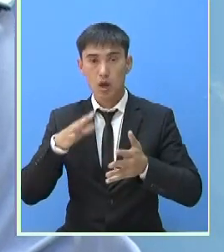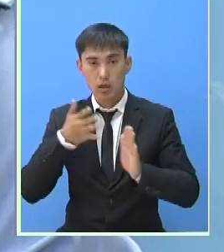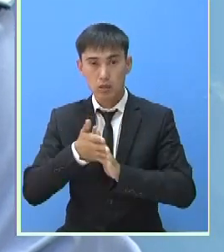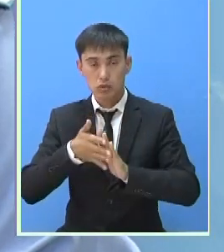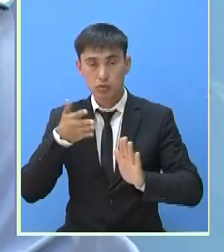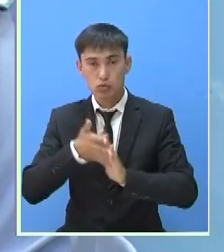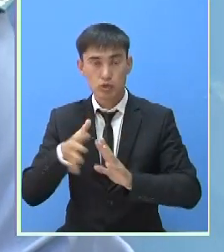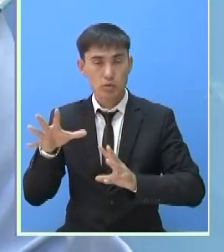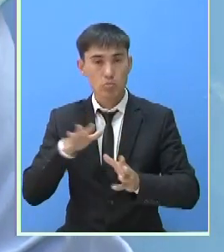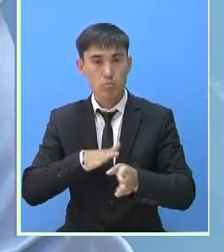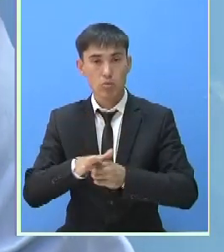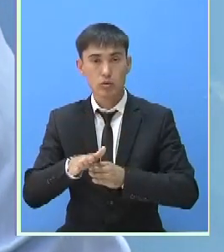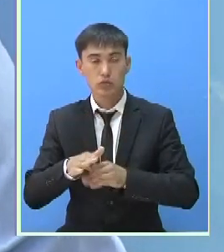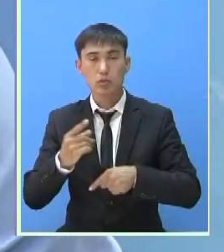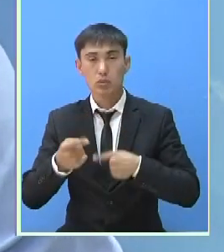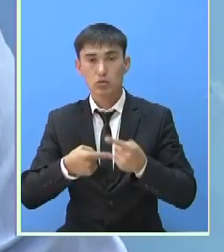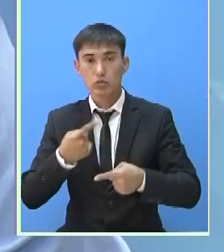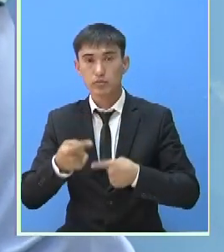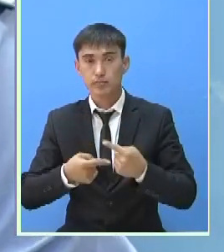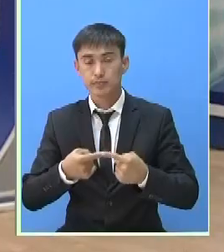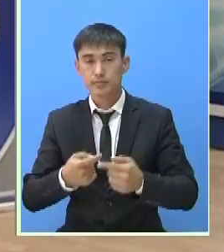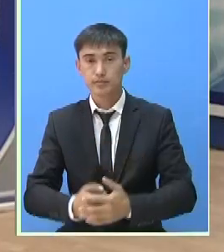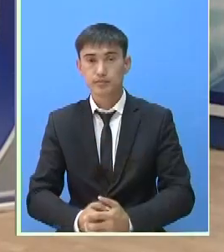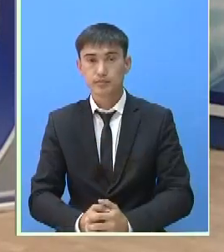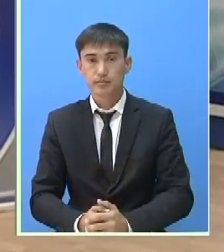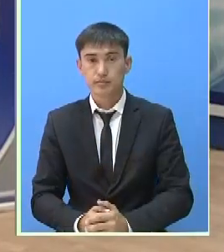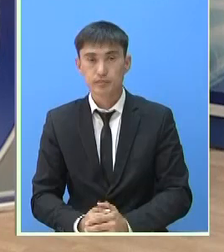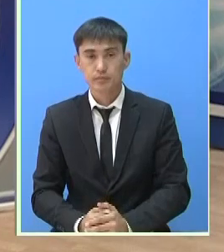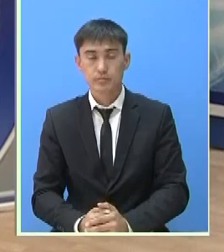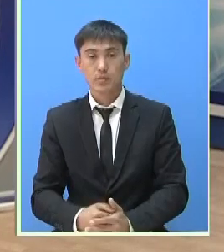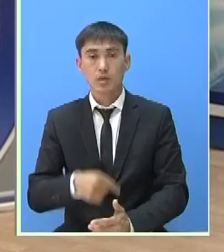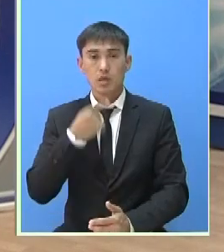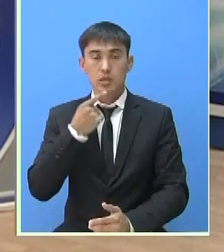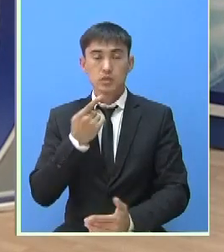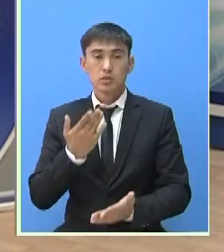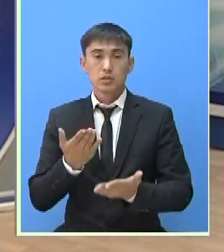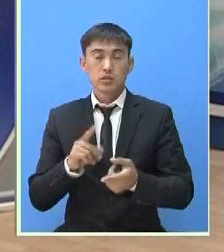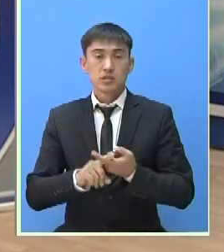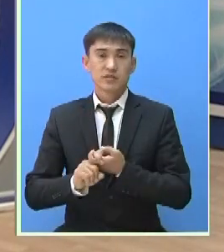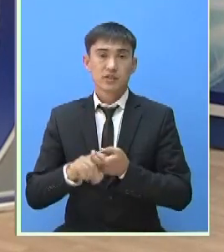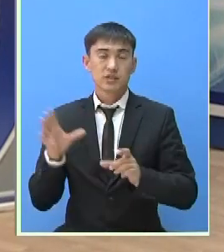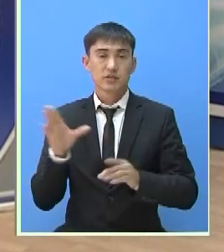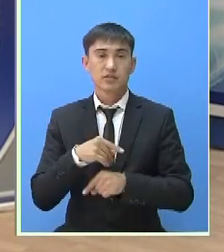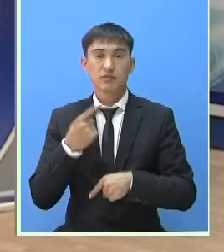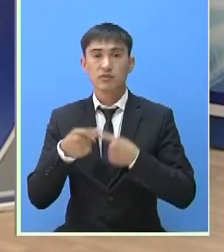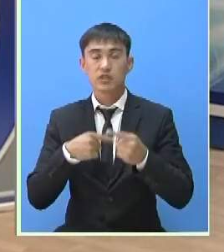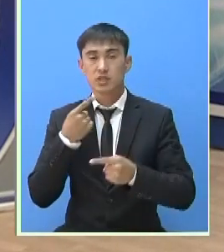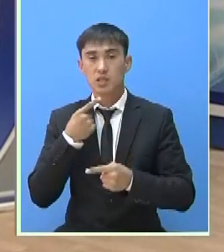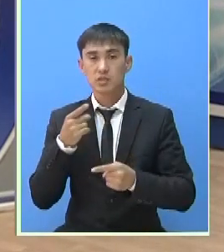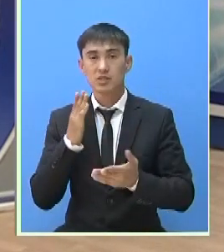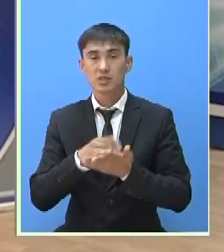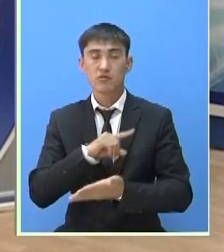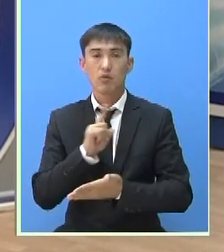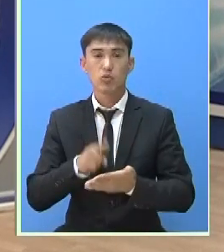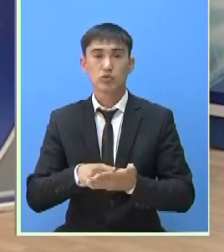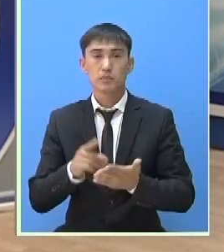смотрим, изучаем дела вот эти, которые находятся в производстве непосредственно органа. Скажите, пожалуйста, вот в связи со всем вот вышесказанным возникает